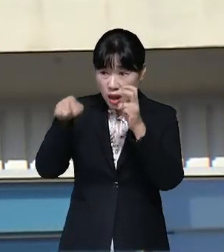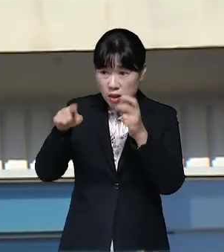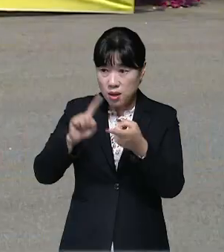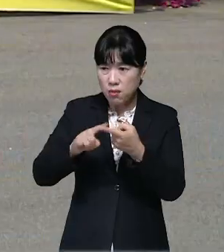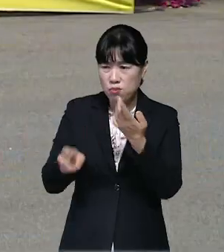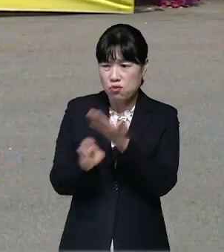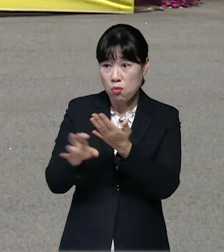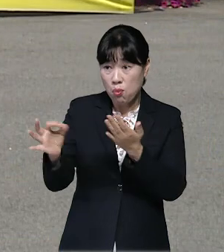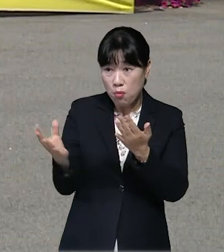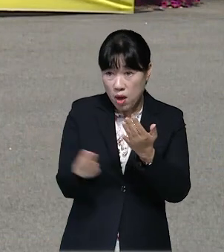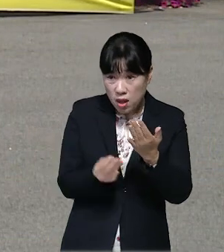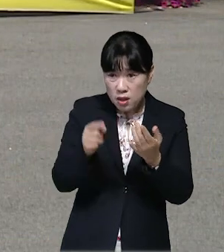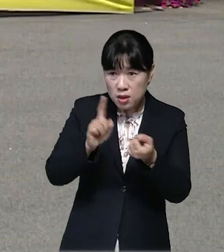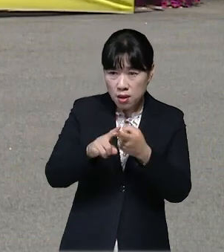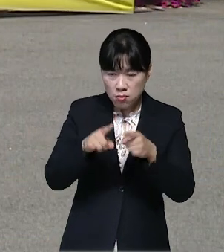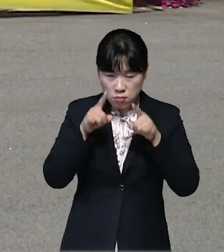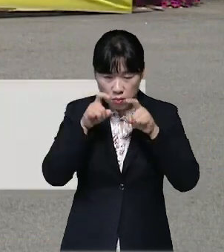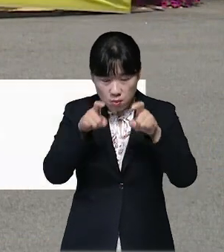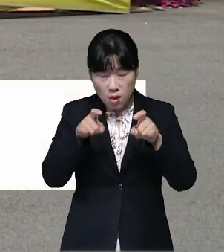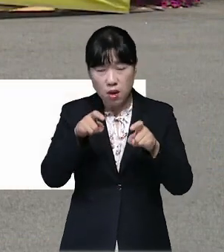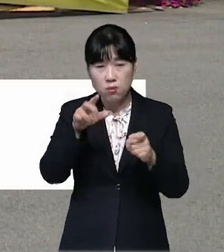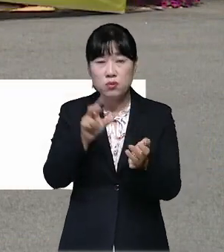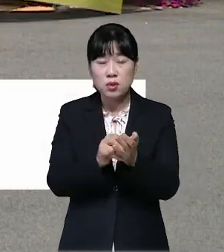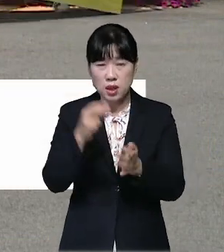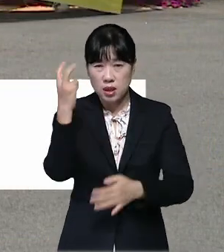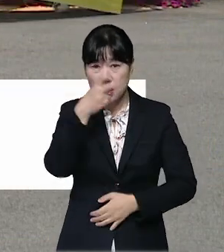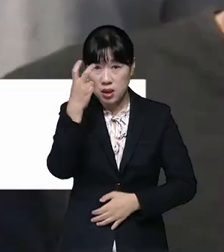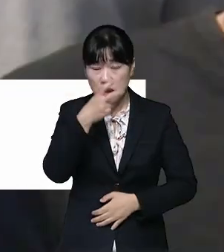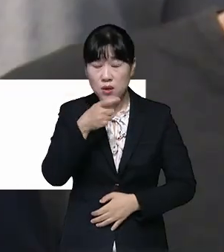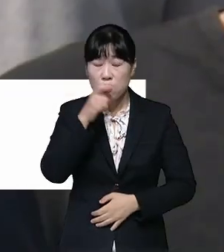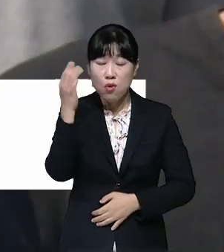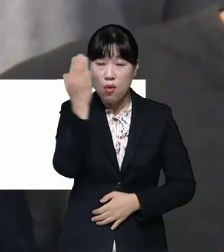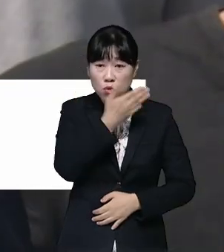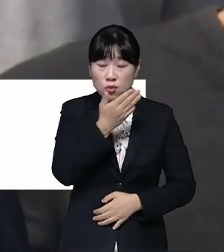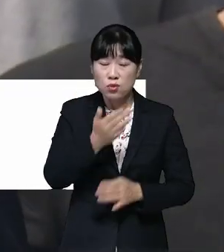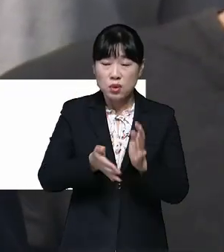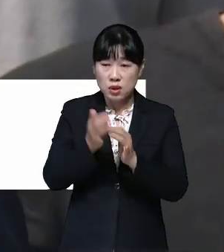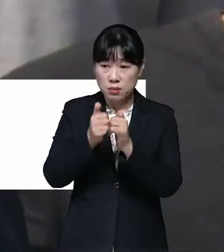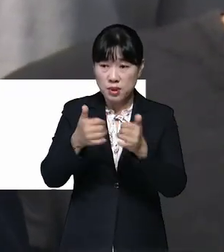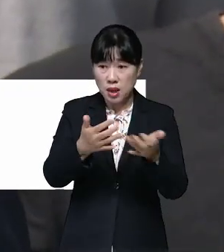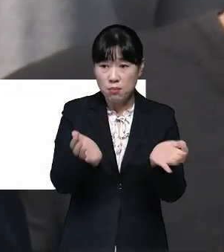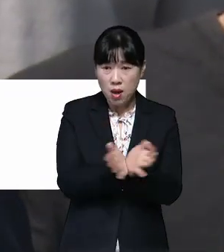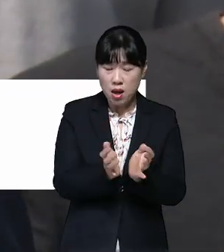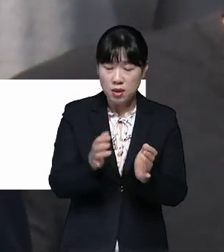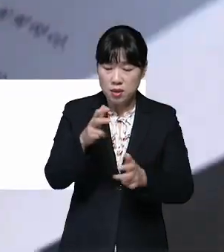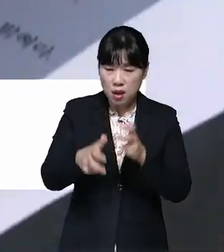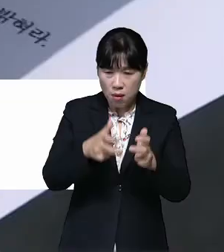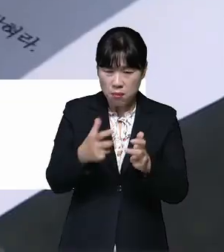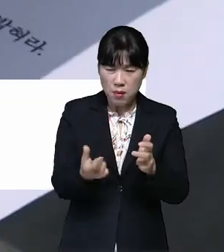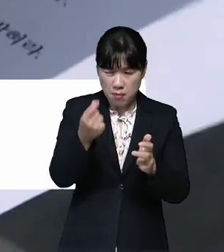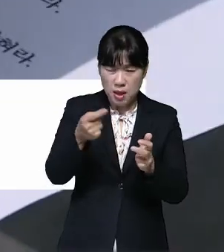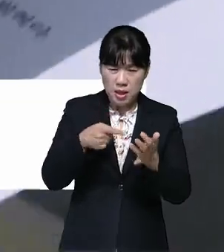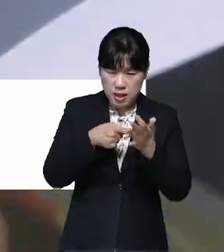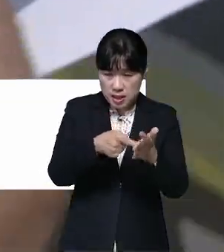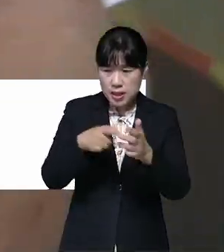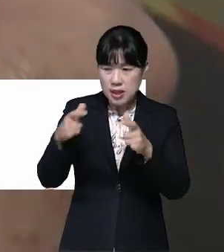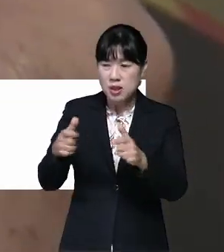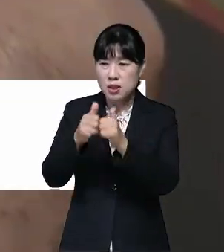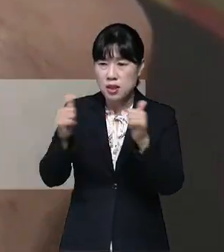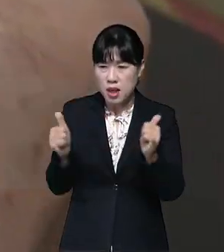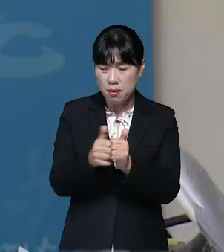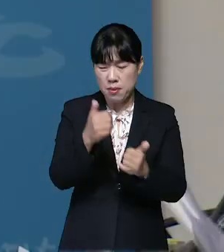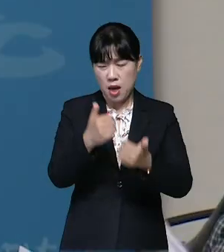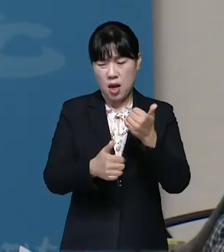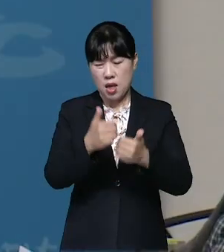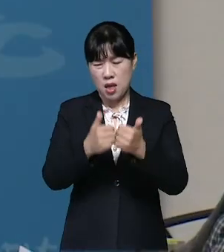착수했습니다. 이에 맞서 여수시와 경도주민 관광단체는 조속한 사업 추진을 촉구하고 나서면서 지역 민심은